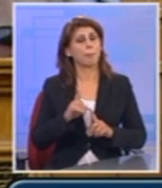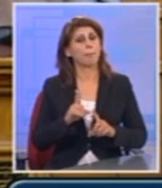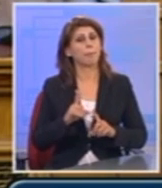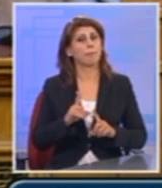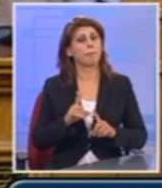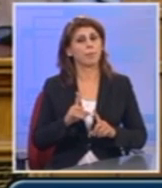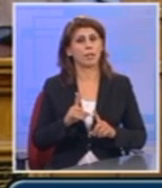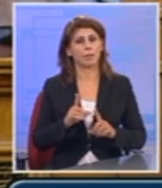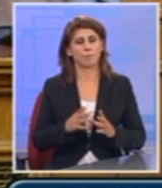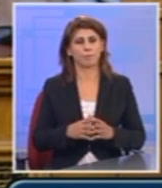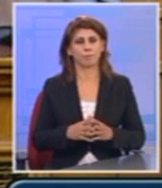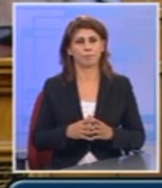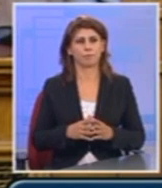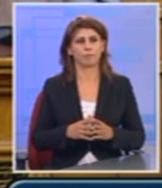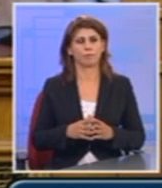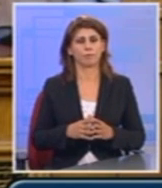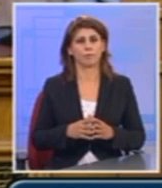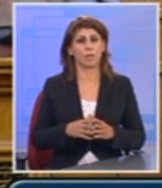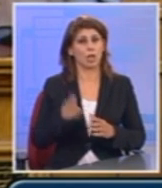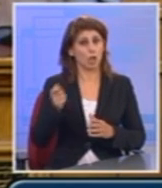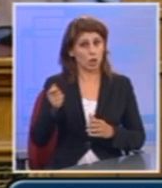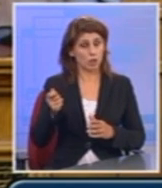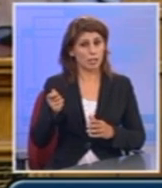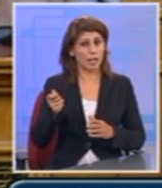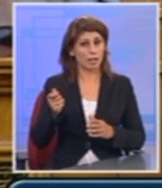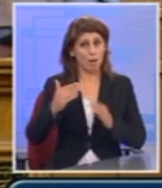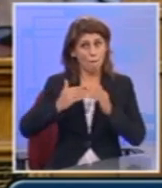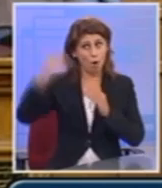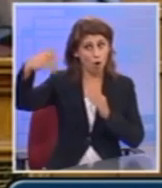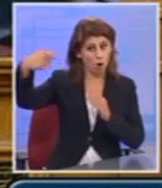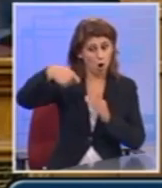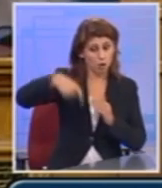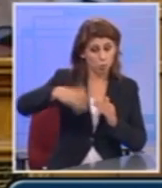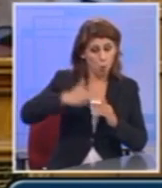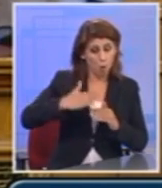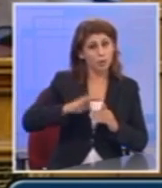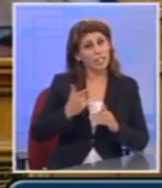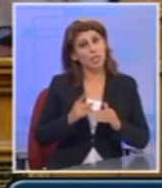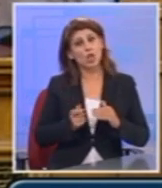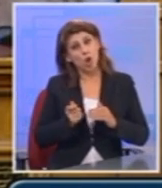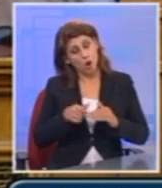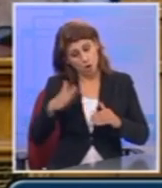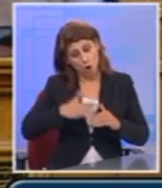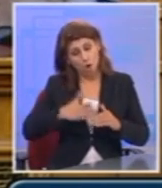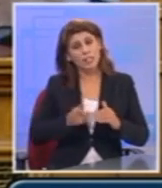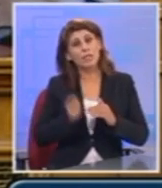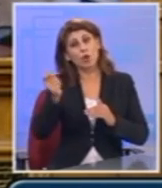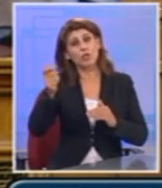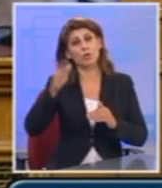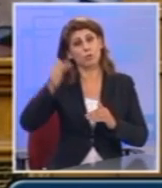οφείλουν οι κάτοικοι του βορά στους κατοίκους του νότου και έφθασε με